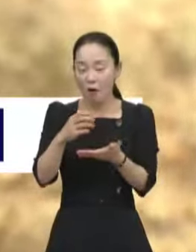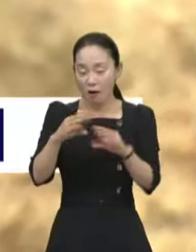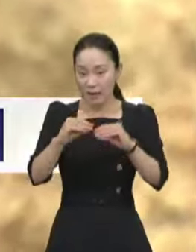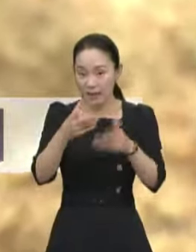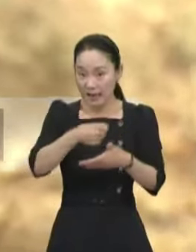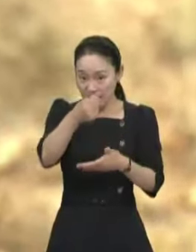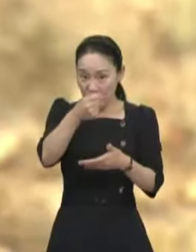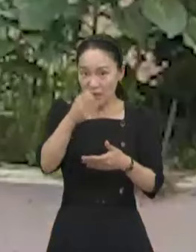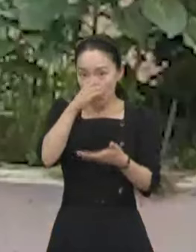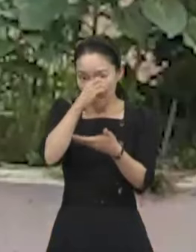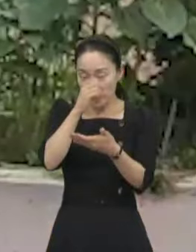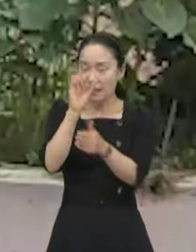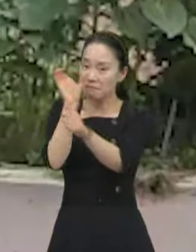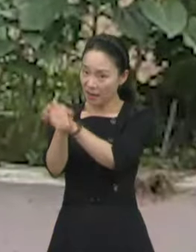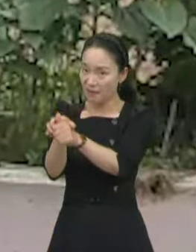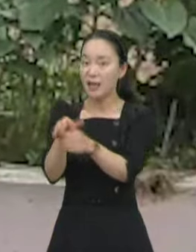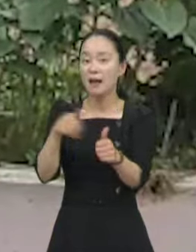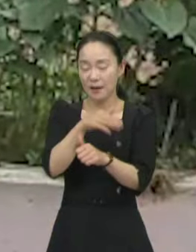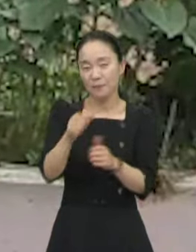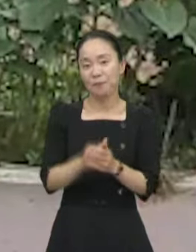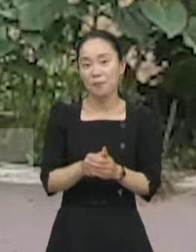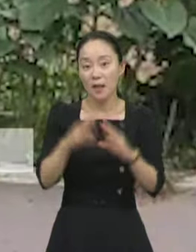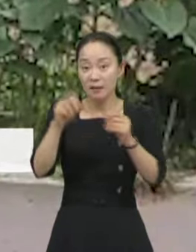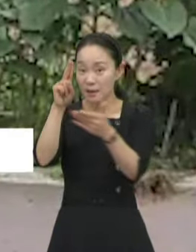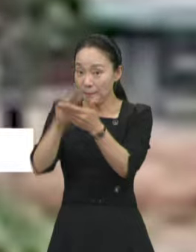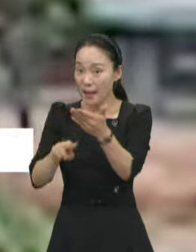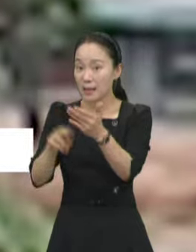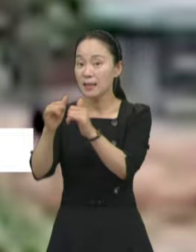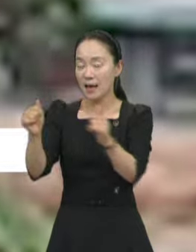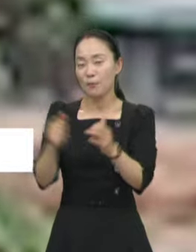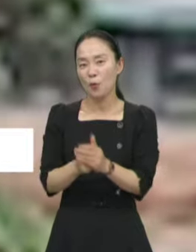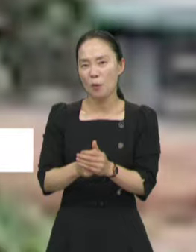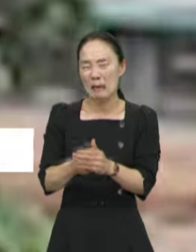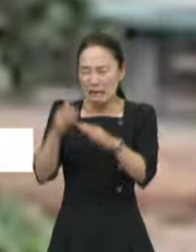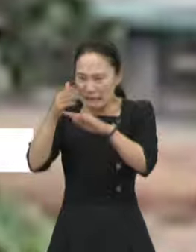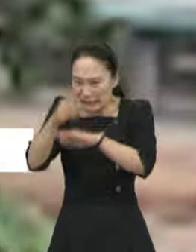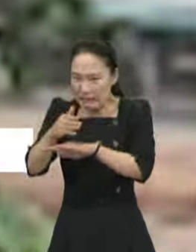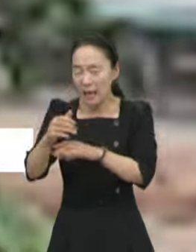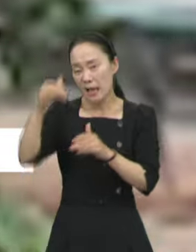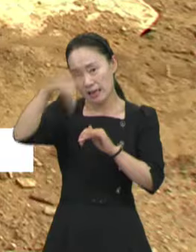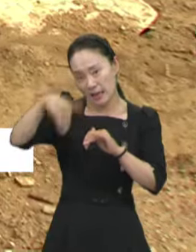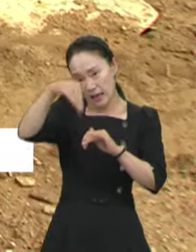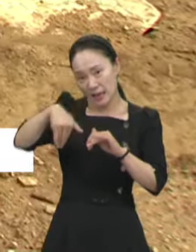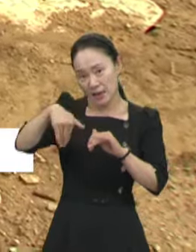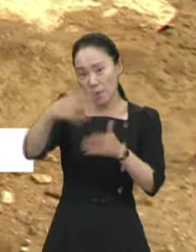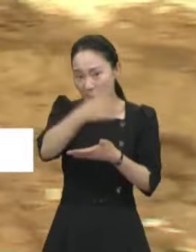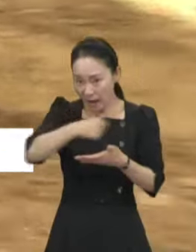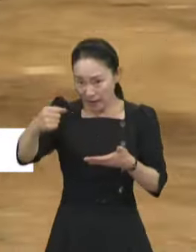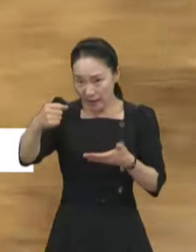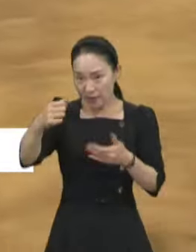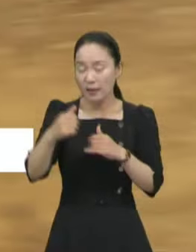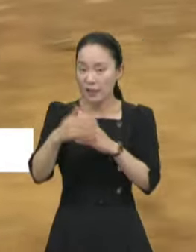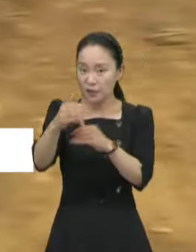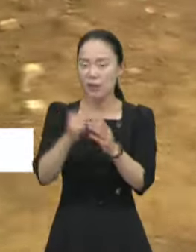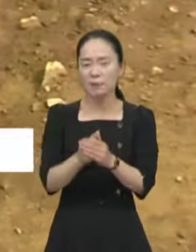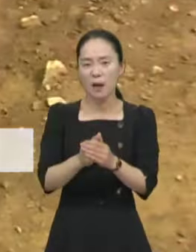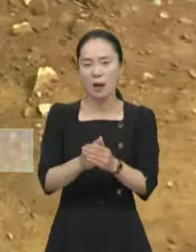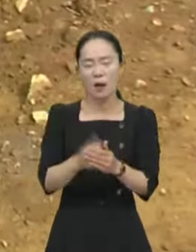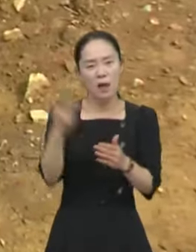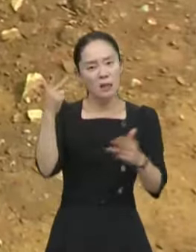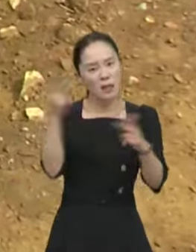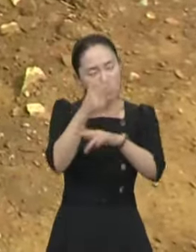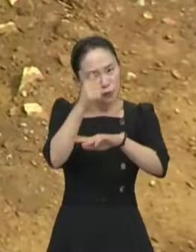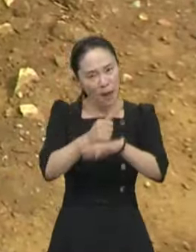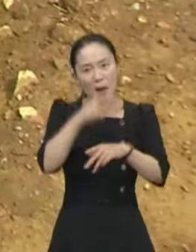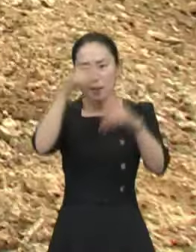의뢰한 상태입니다. 흙 판매자 역시 뒤늦게 굴착기로 회수 작업에 나섰지만 주민들은 지난 주말 사이 내린